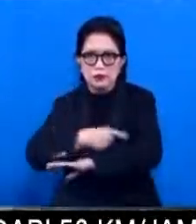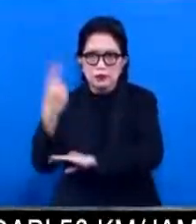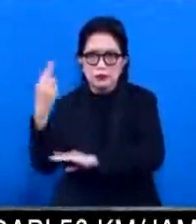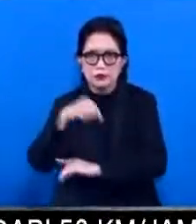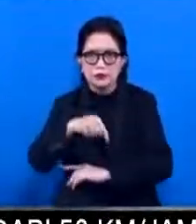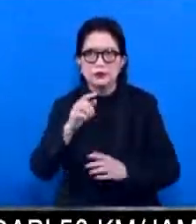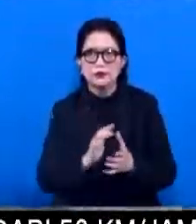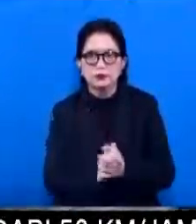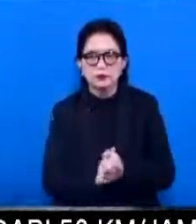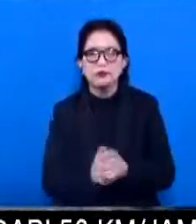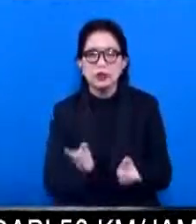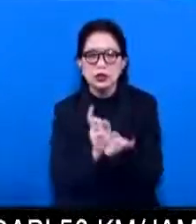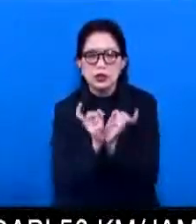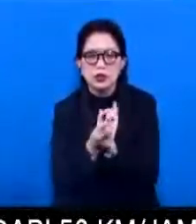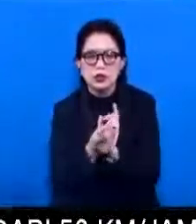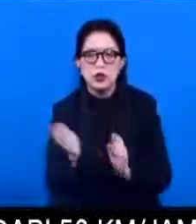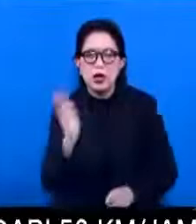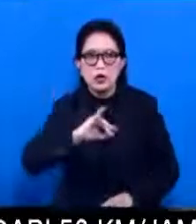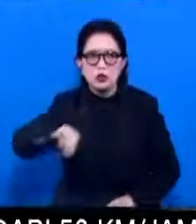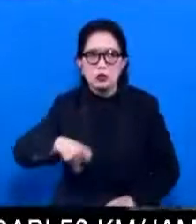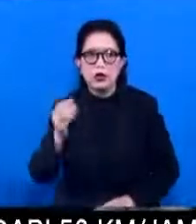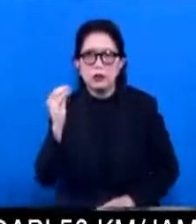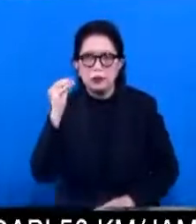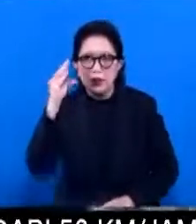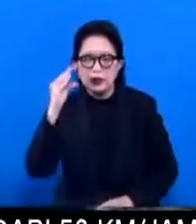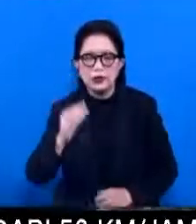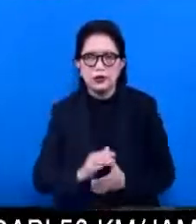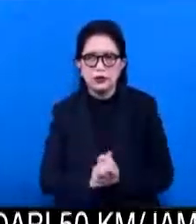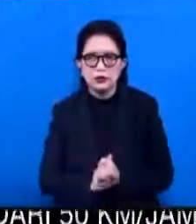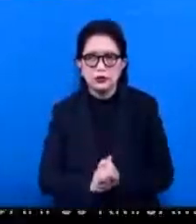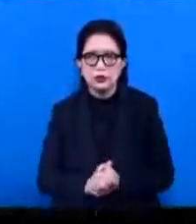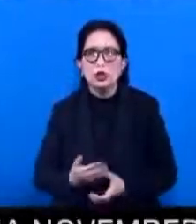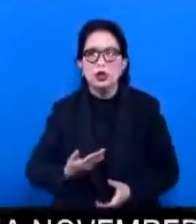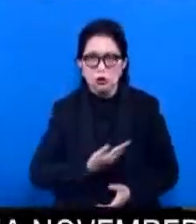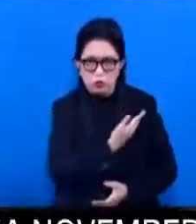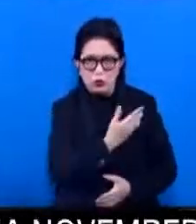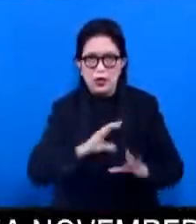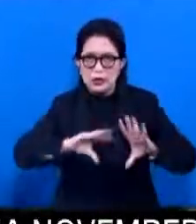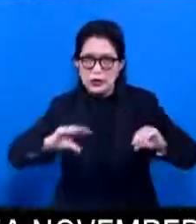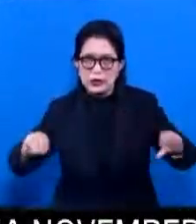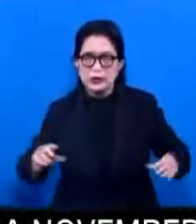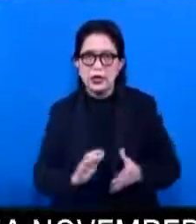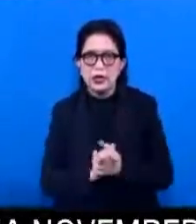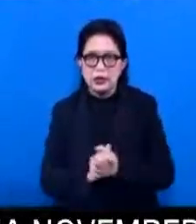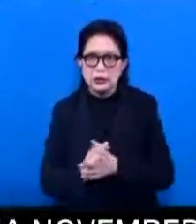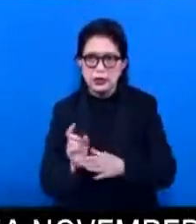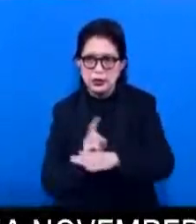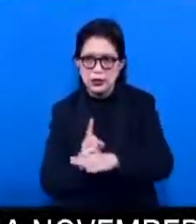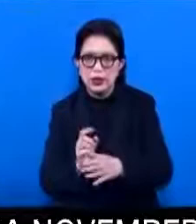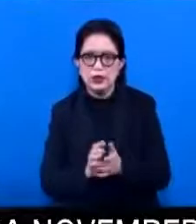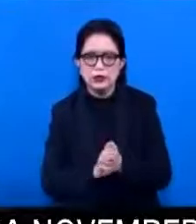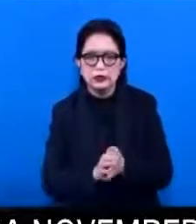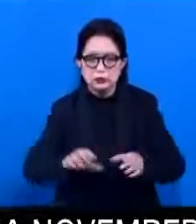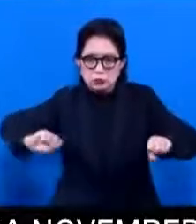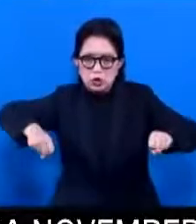Taman Sidoarjo pada Jumat pagi. Kejadian ini terjadi saat korban yang bekerja sebagai karyawan minimarket nekat menerobos perlintasan kereta api